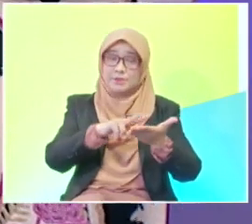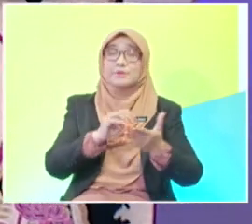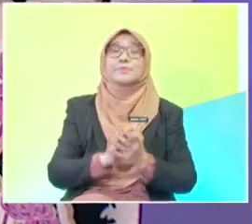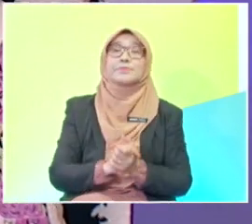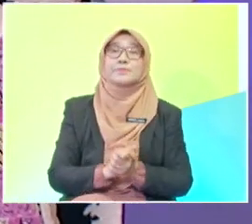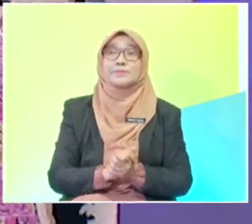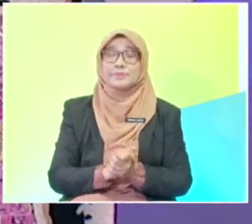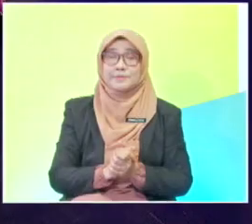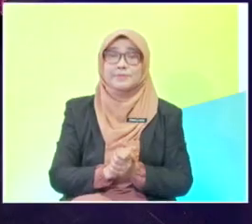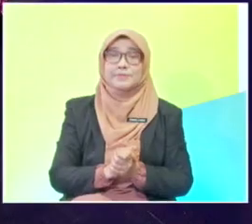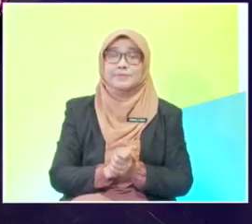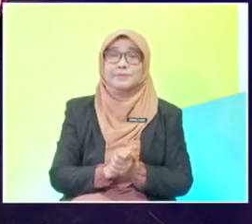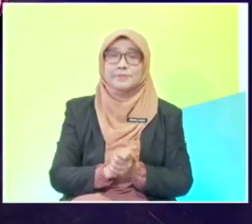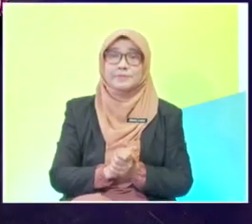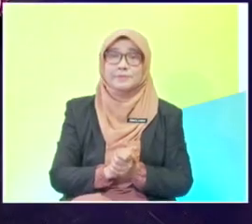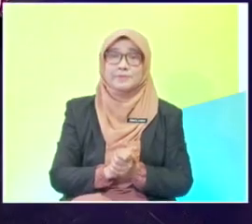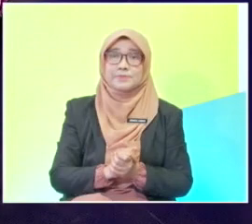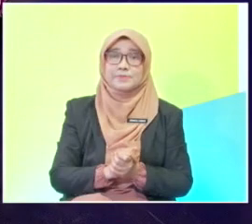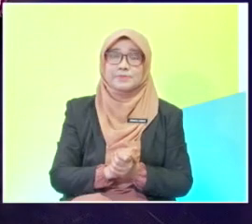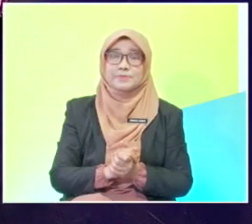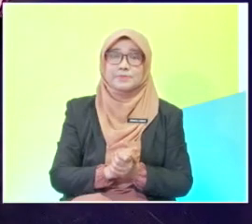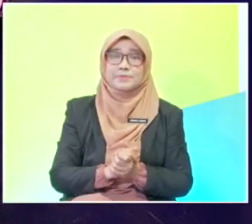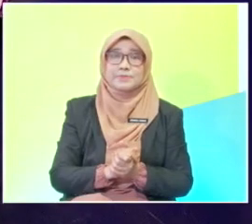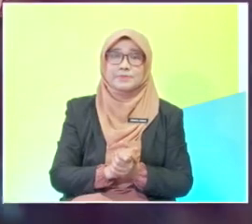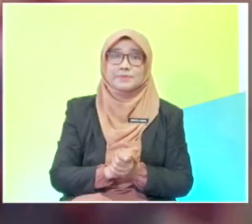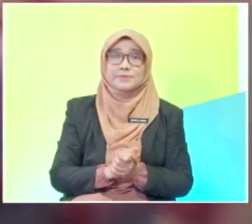tersebut. Ada video lagi cikgu. Ya. Silakan.